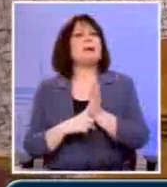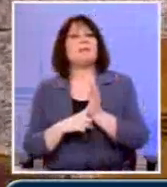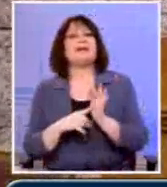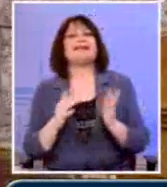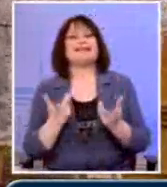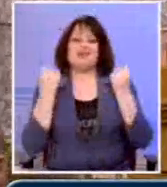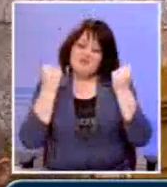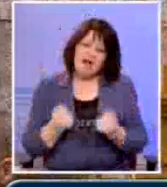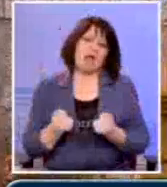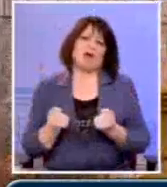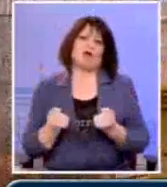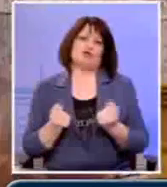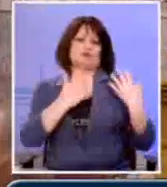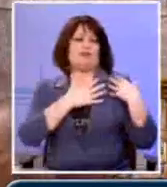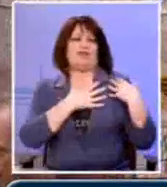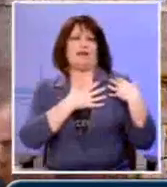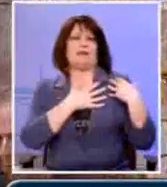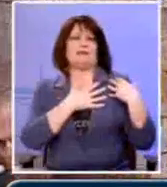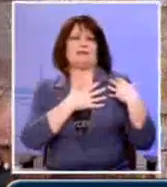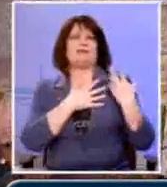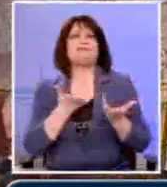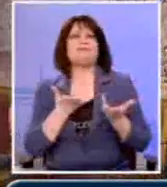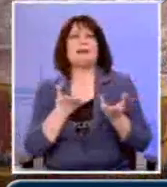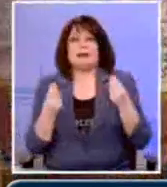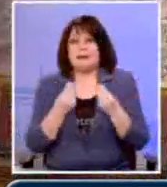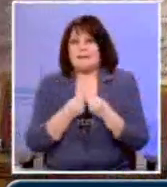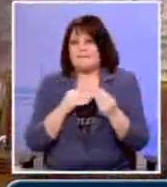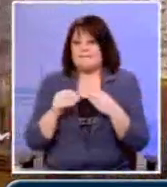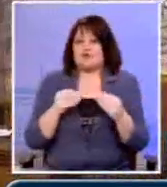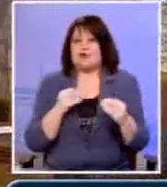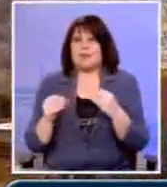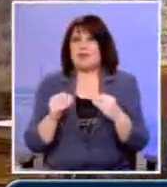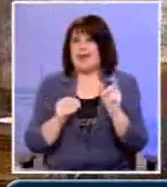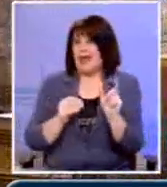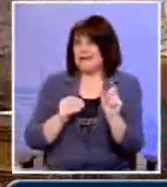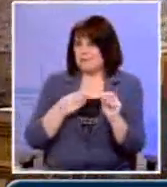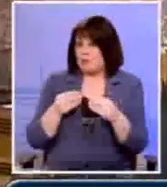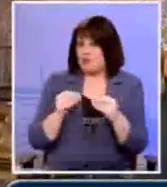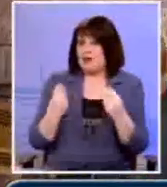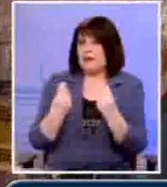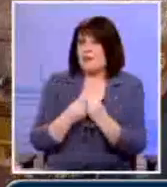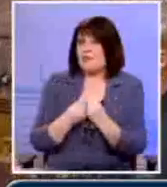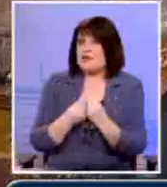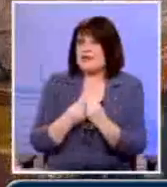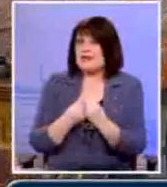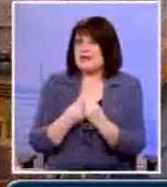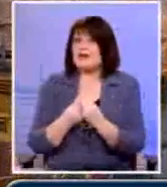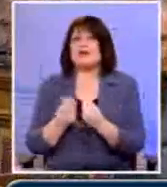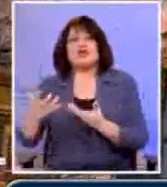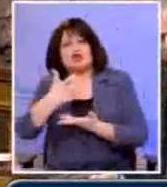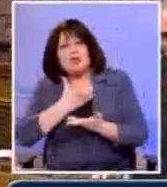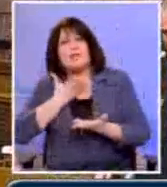μεγαλύτερο βάρος της λεγόμενης προσαρμογής. Σας θυμίζει τίποτα λέξη προσαρμογή? Και δημοσιονομικής και